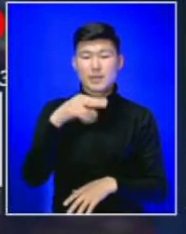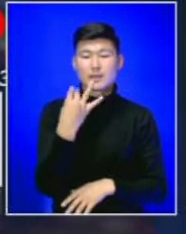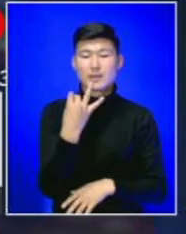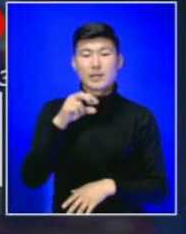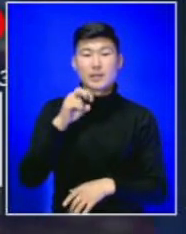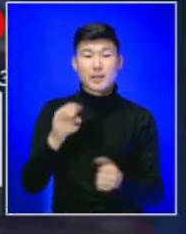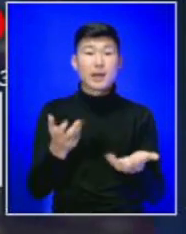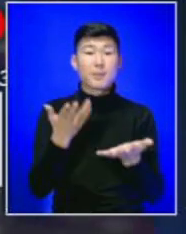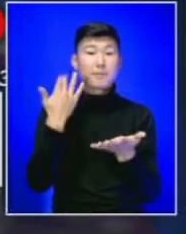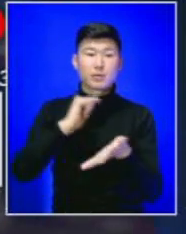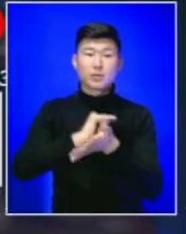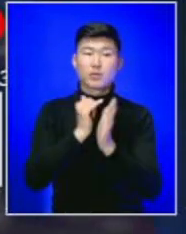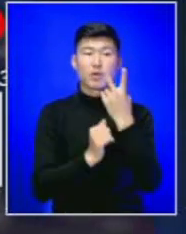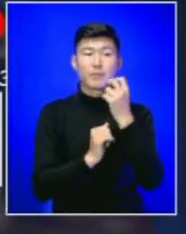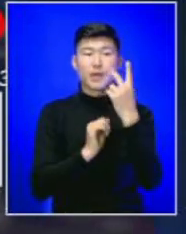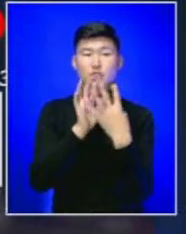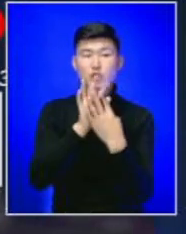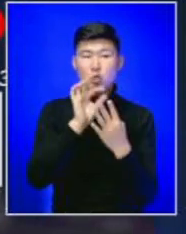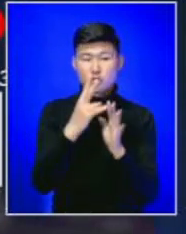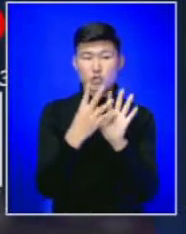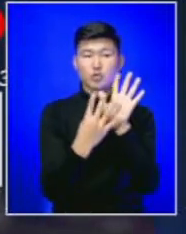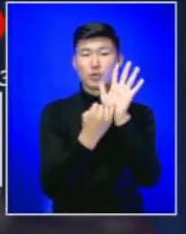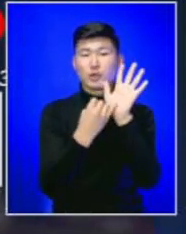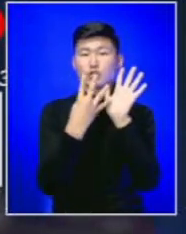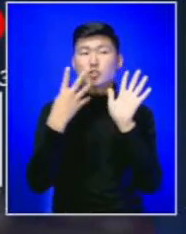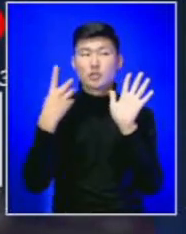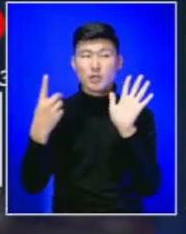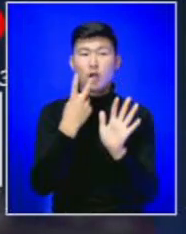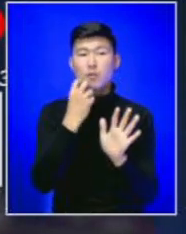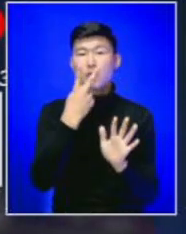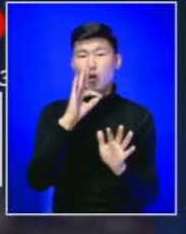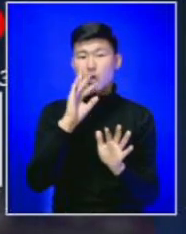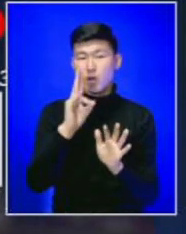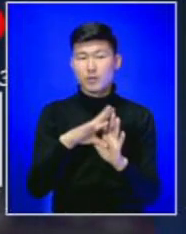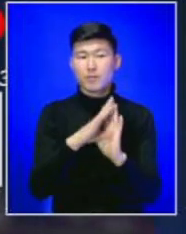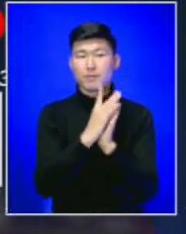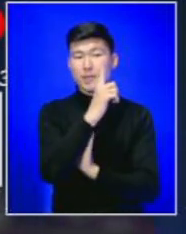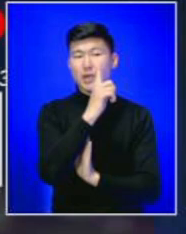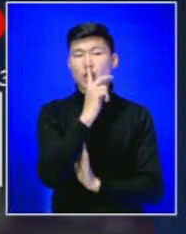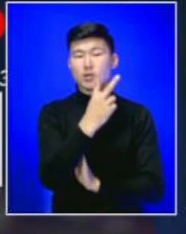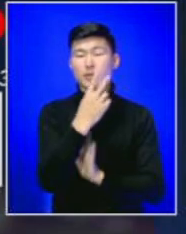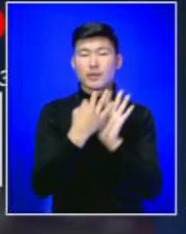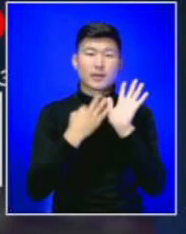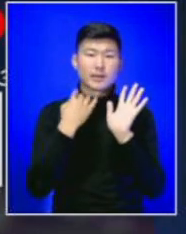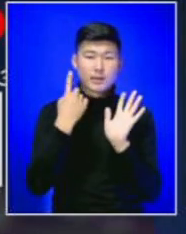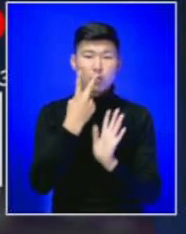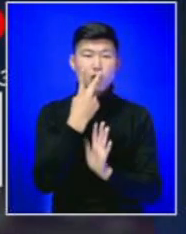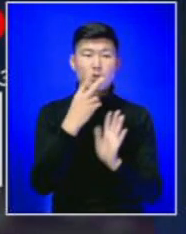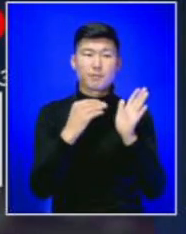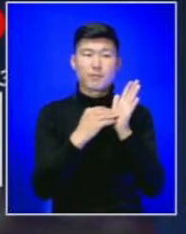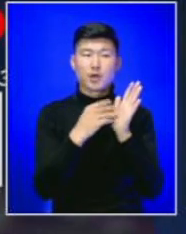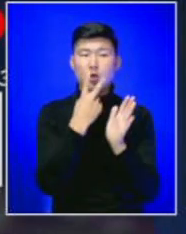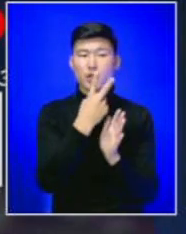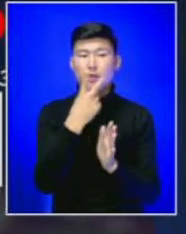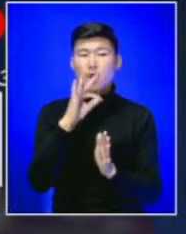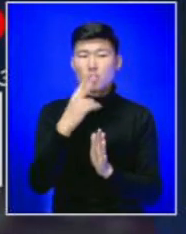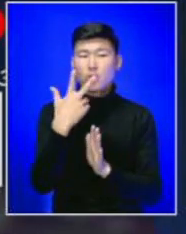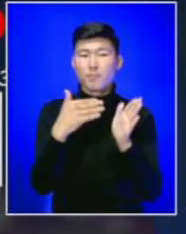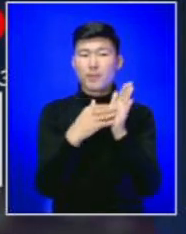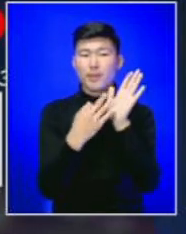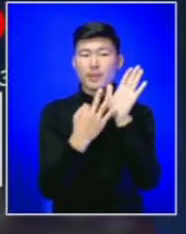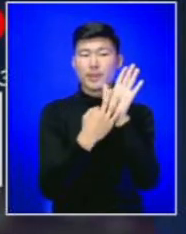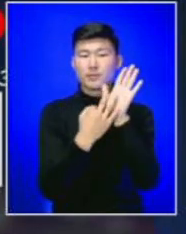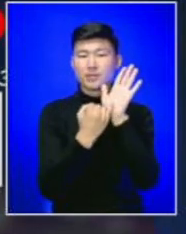бол 2019 онд 641, 2020 онд 1281, 2021 онд